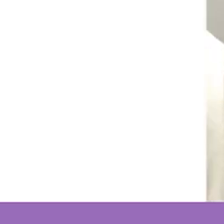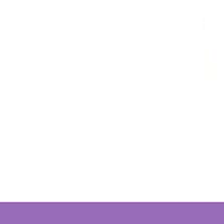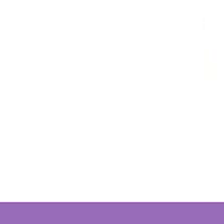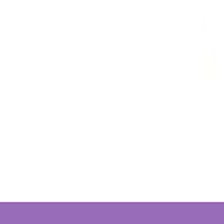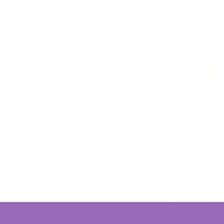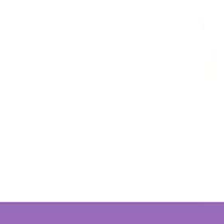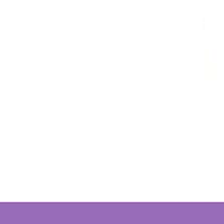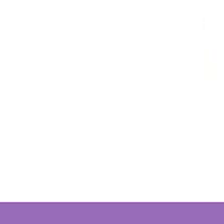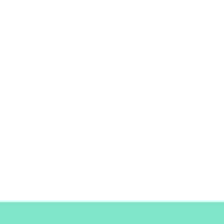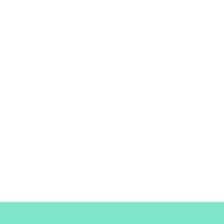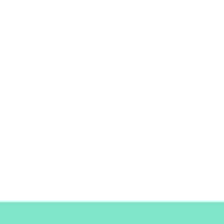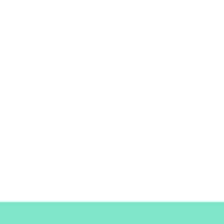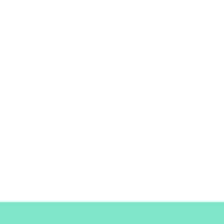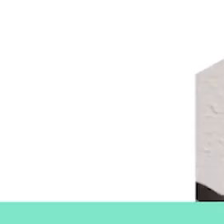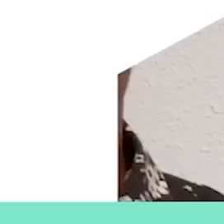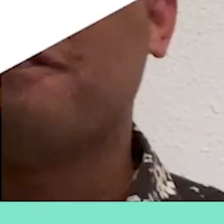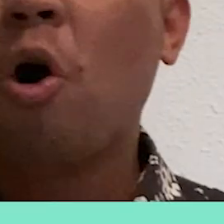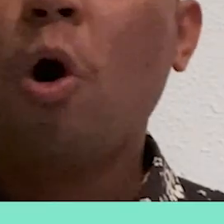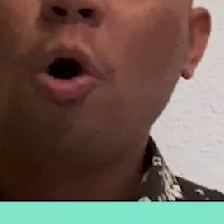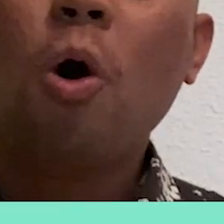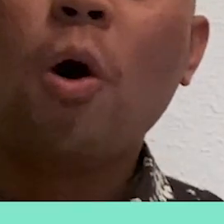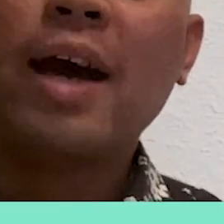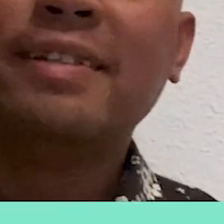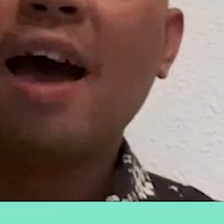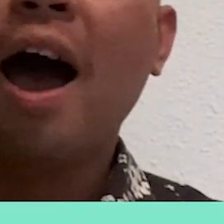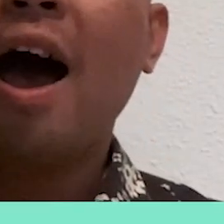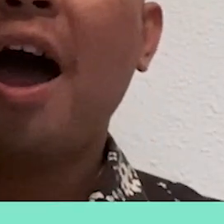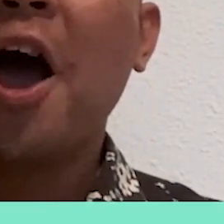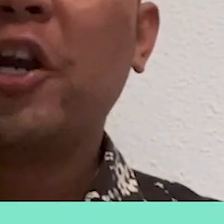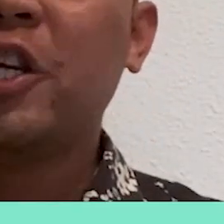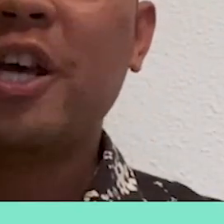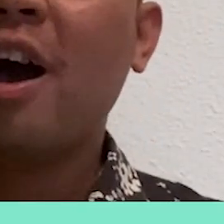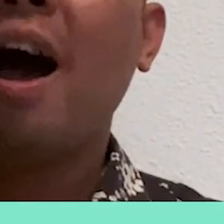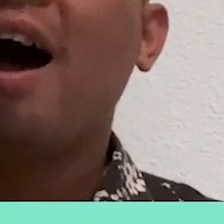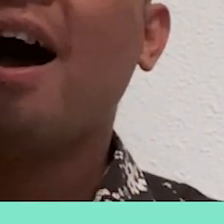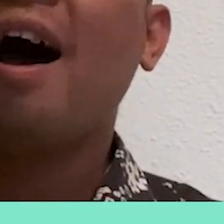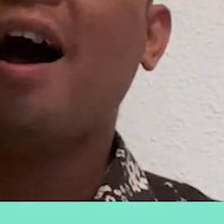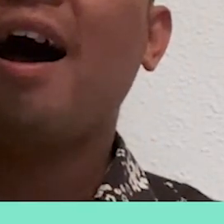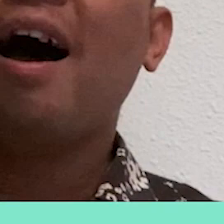kasiglahan, ang CFO ay